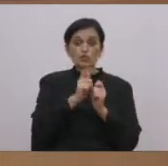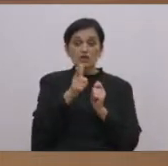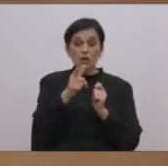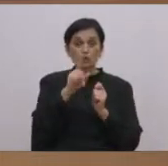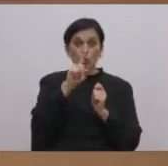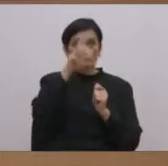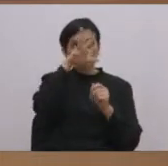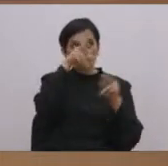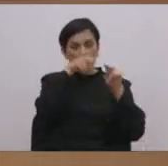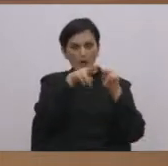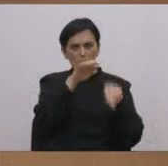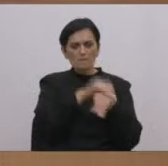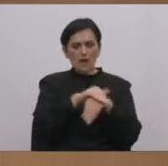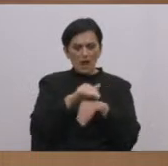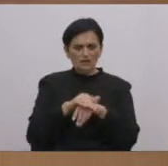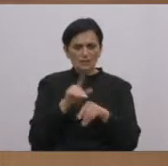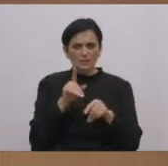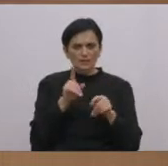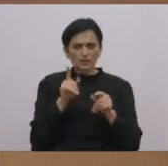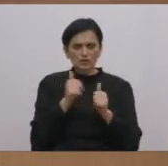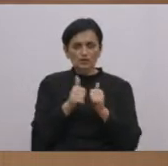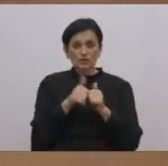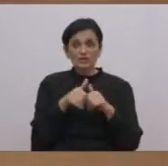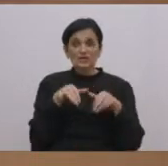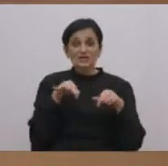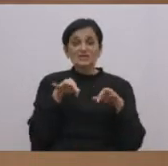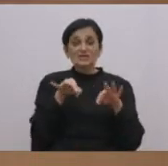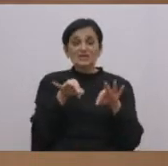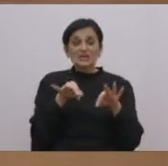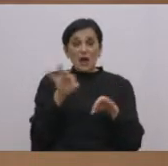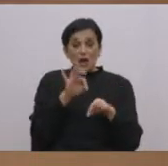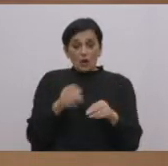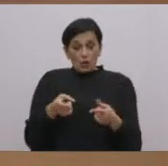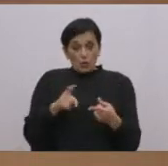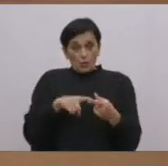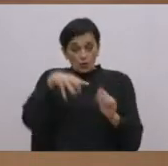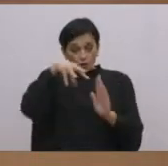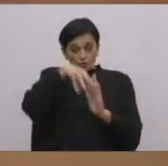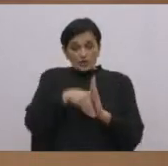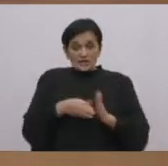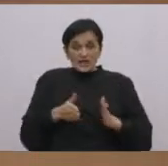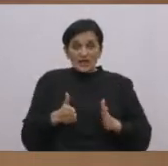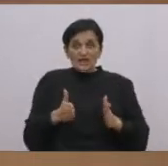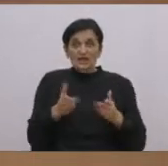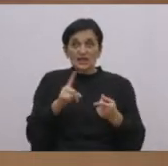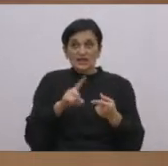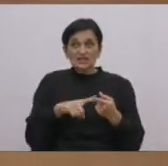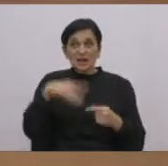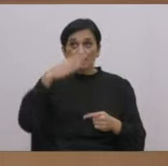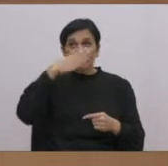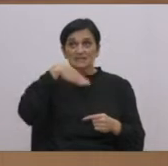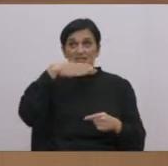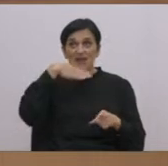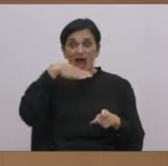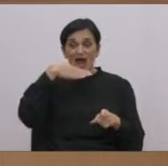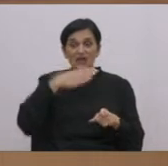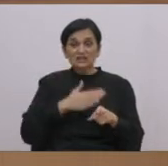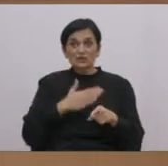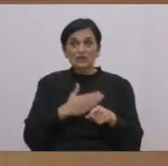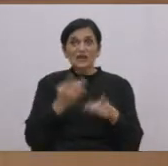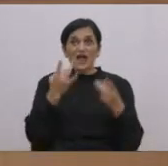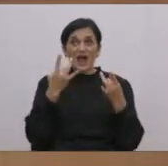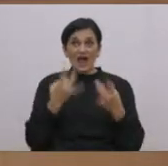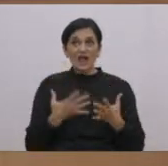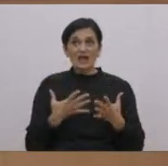და ესეთი ფაქტები ძალიან ხშირია იქ ტრანსპორტთან დაკავშირებითაც, ისევე როგორც შიდა გზებთან დაკავშირებით და წყალთან, რომელიც არის